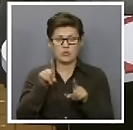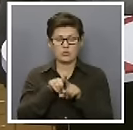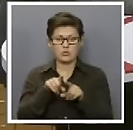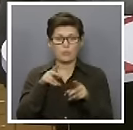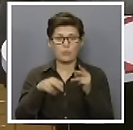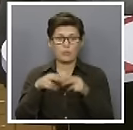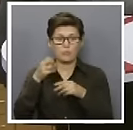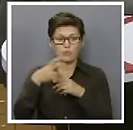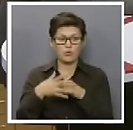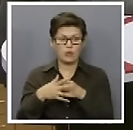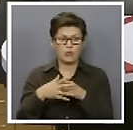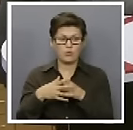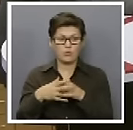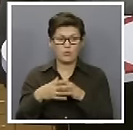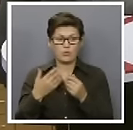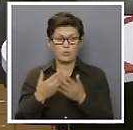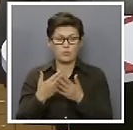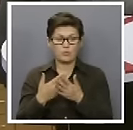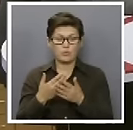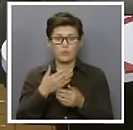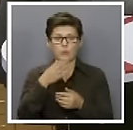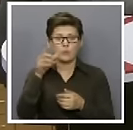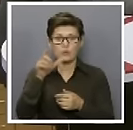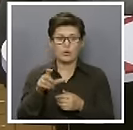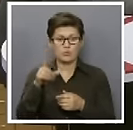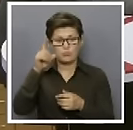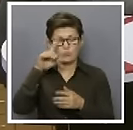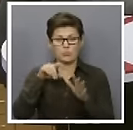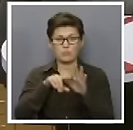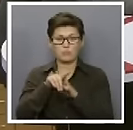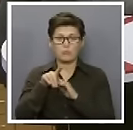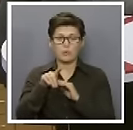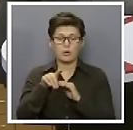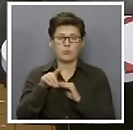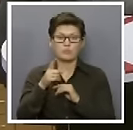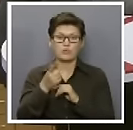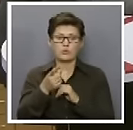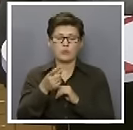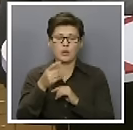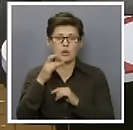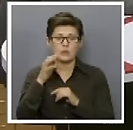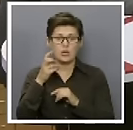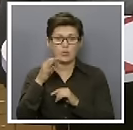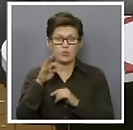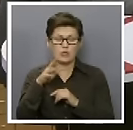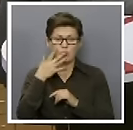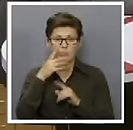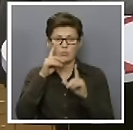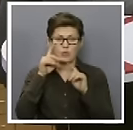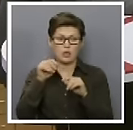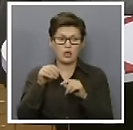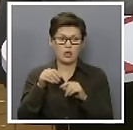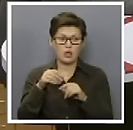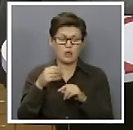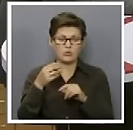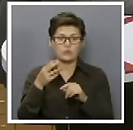кардиология орталығының төрағасы, қазір мысалға. Ол кісіні мысалға тани бастады әркім. Неге? Бәрі кардиология дейтін болсаң, қазір шетелге барған кезде де,